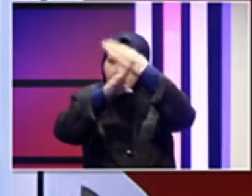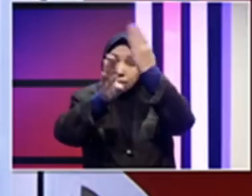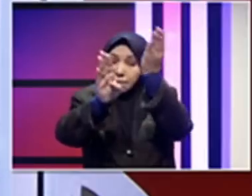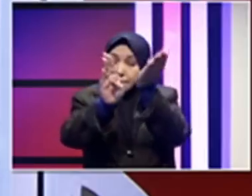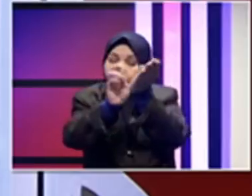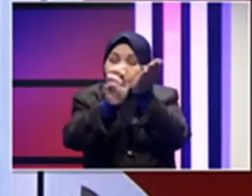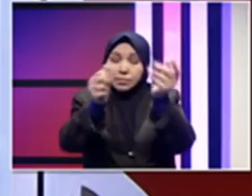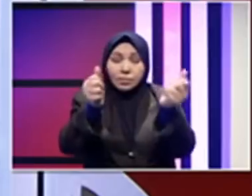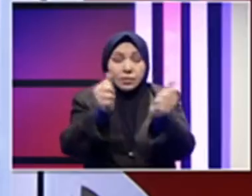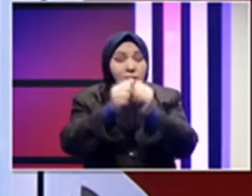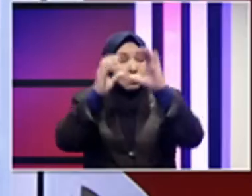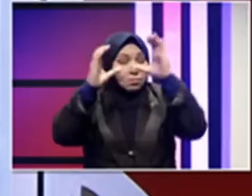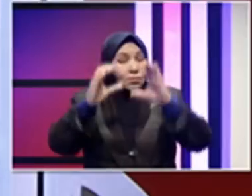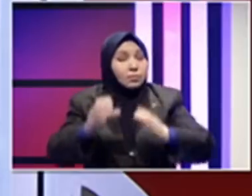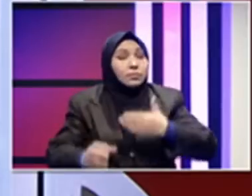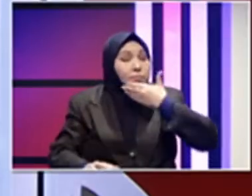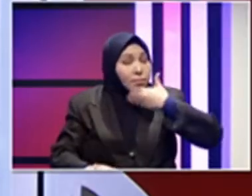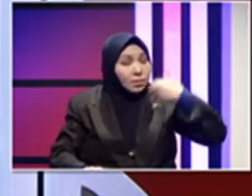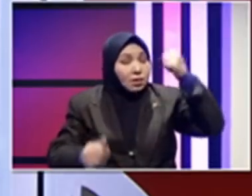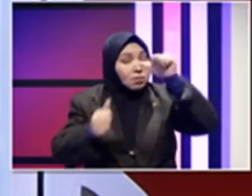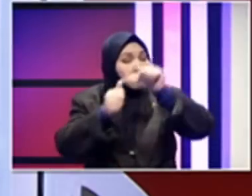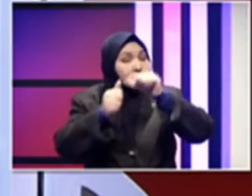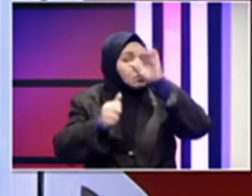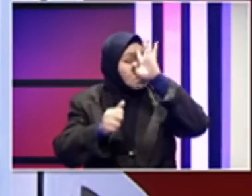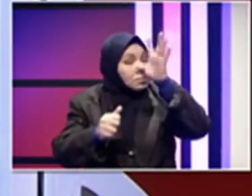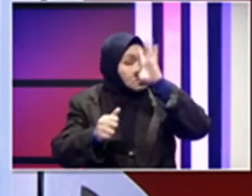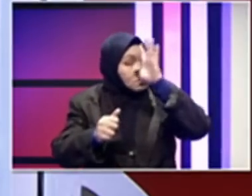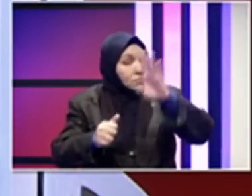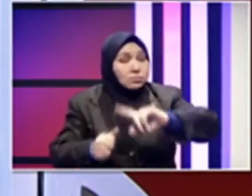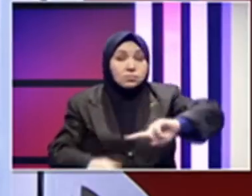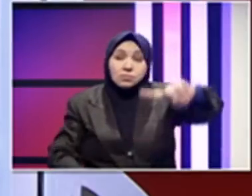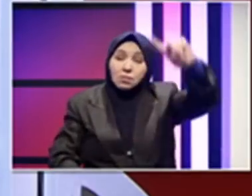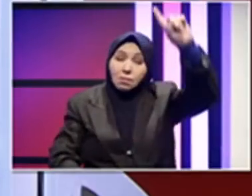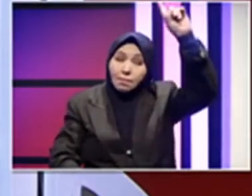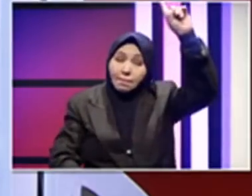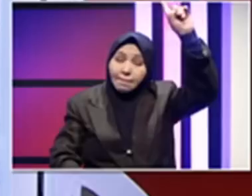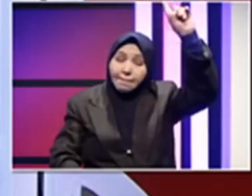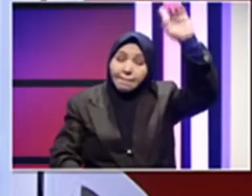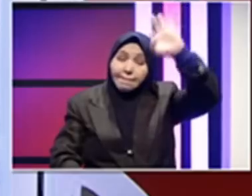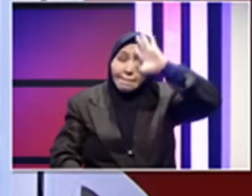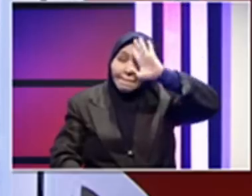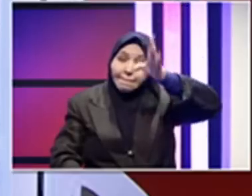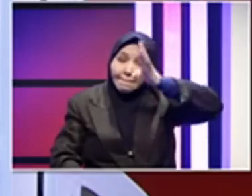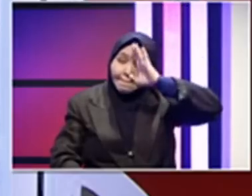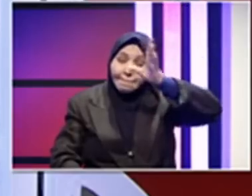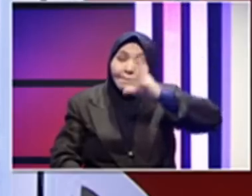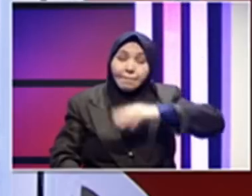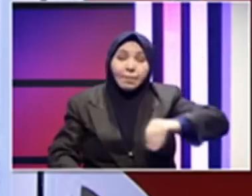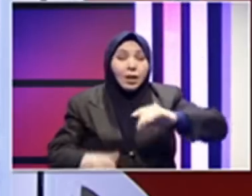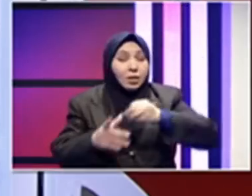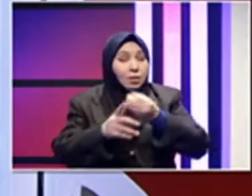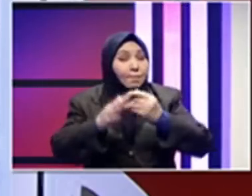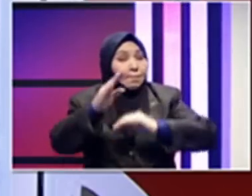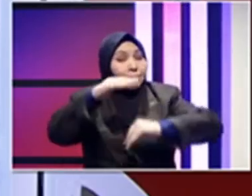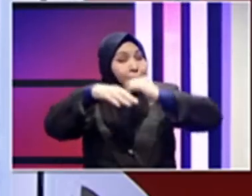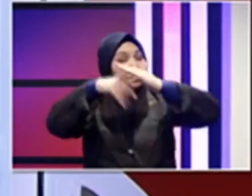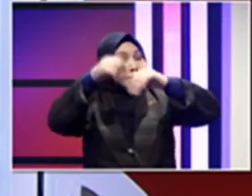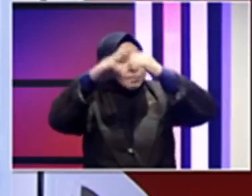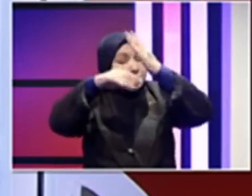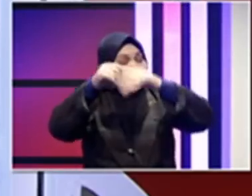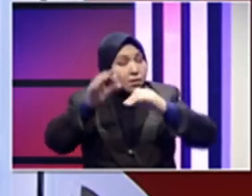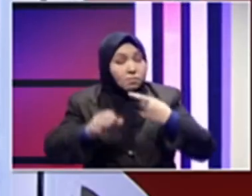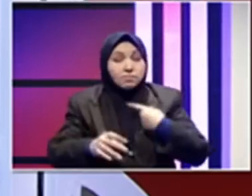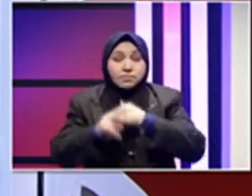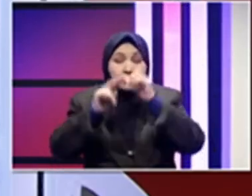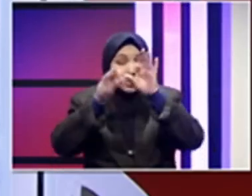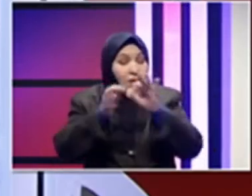yang terbaik bagi setiap ciptaan-ciptaan yang Allah ciptakan, yang Allah bina. Dalam ayat yang ke-19, kalau kita lihat